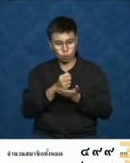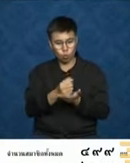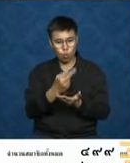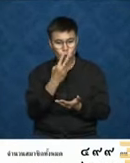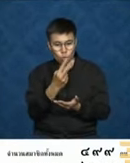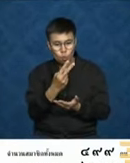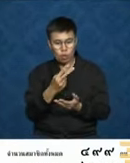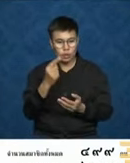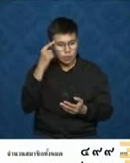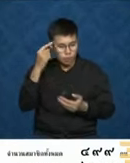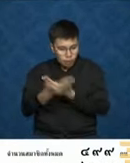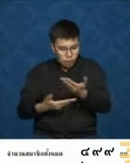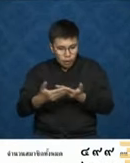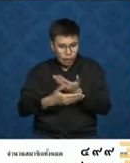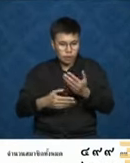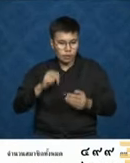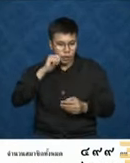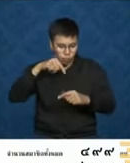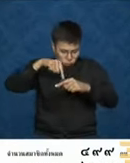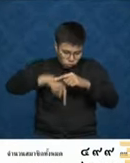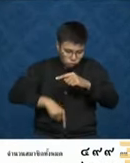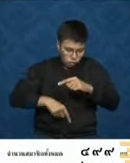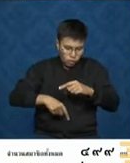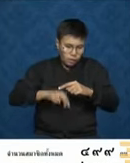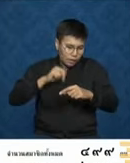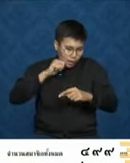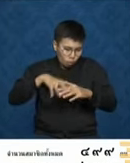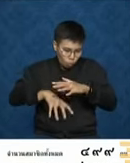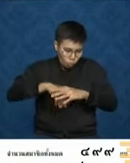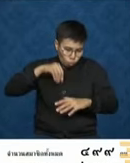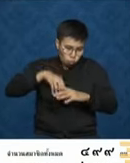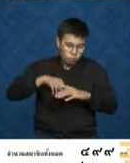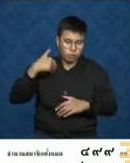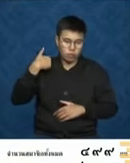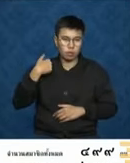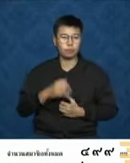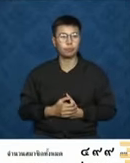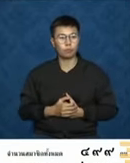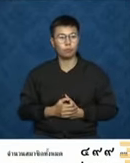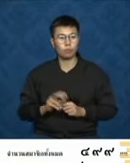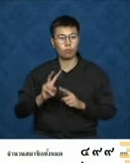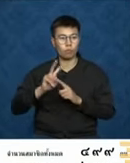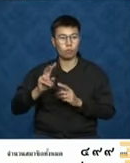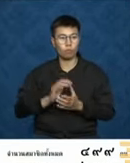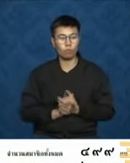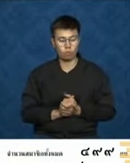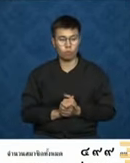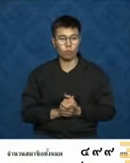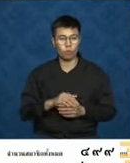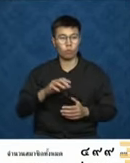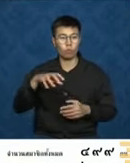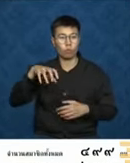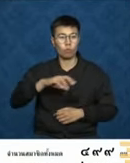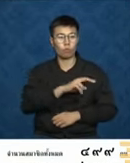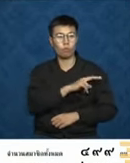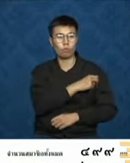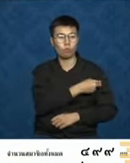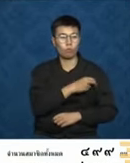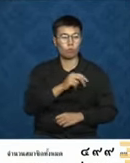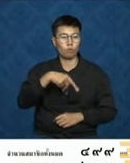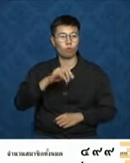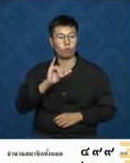งบประมาณก่อสร้างปับปลาผิวดินสำหรับพี่น้อง 500-700ลังคาเรือนที่บ้านประสุขชัยด้วยครับเรื่องที่ 2ครับท่านประธานครับโรงพยาบาลพี่มายสังกัด